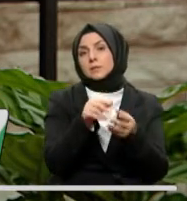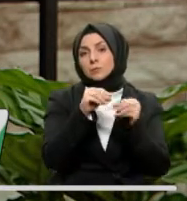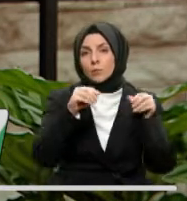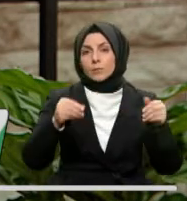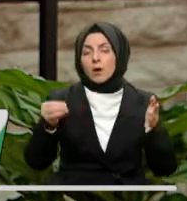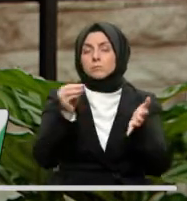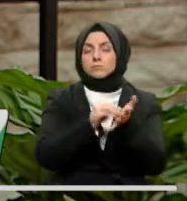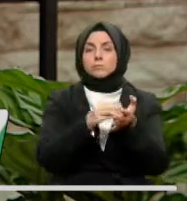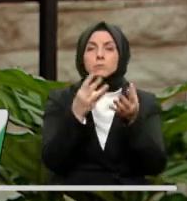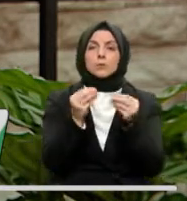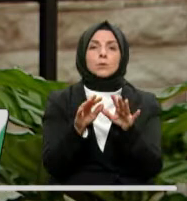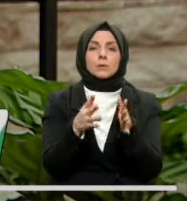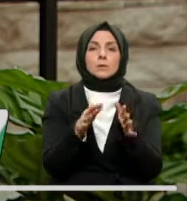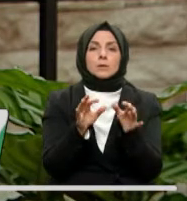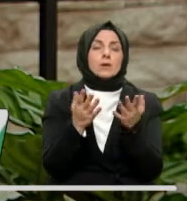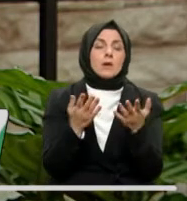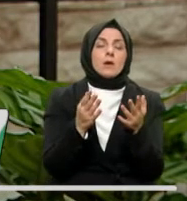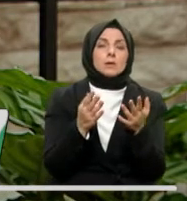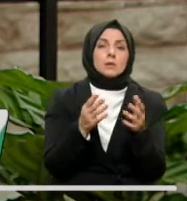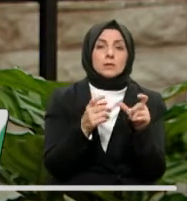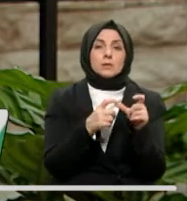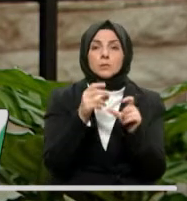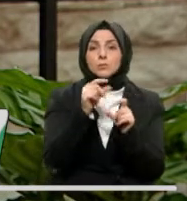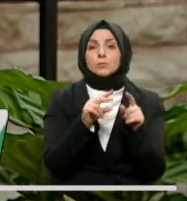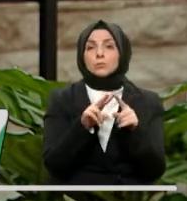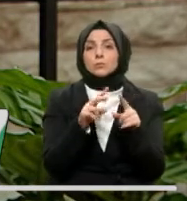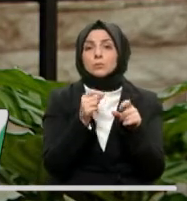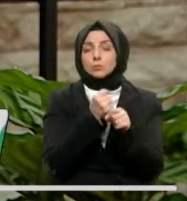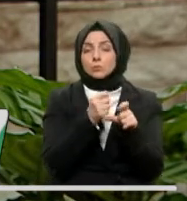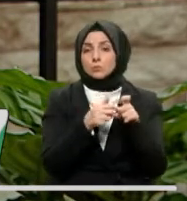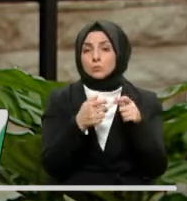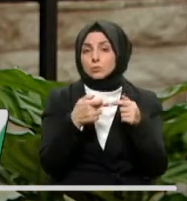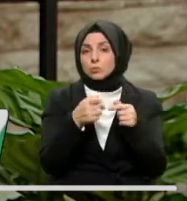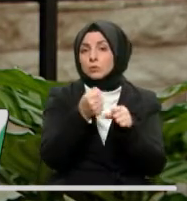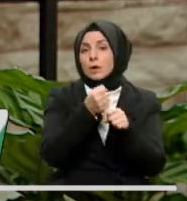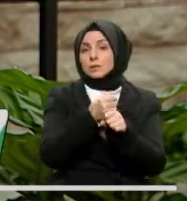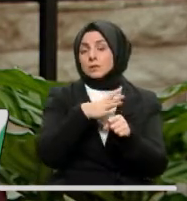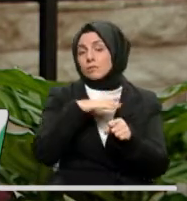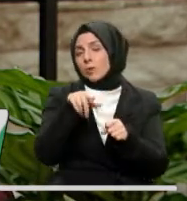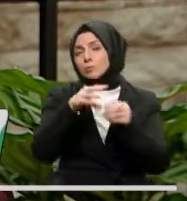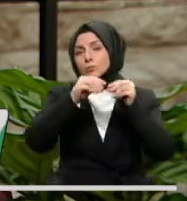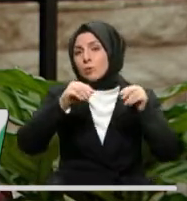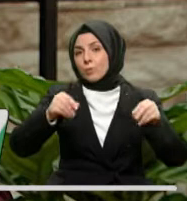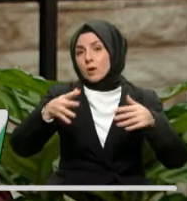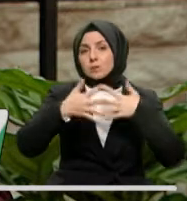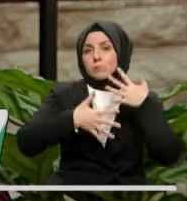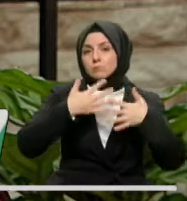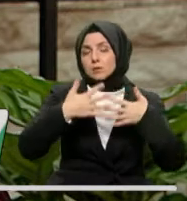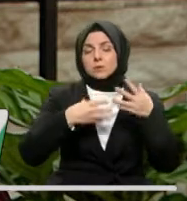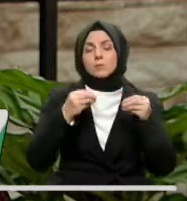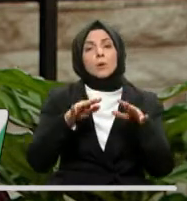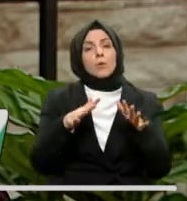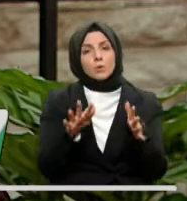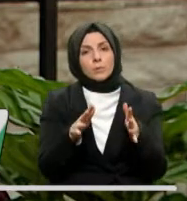kullanabilirsiniz yani Sünger taşımak omuza diyoruz toprak olarak bunu topla yarı yarıya karşılayabilirsiniz Torku